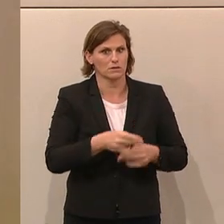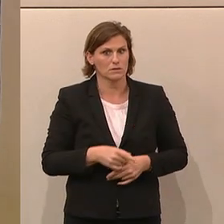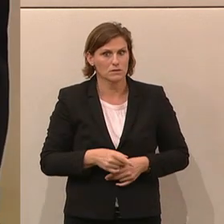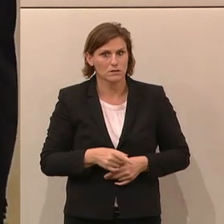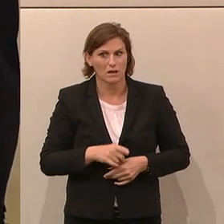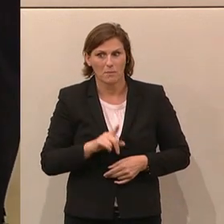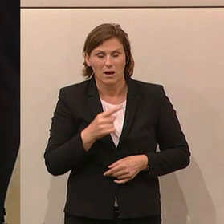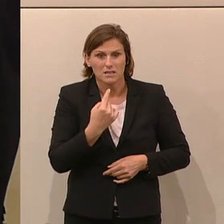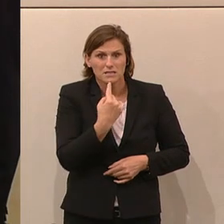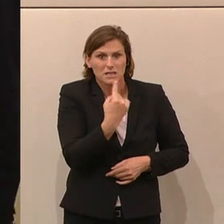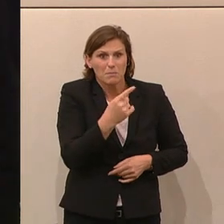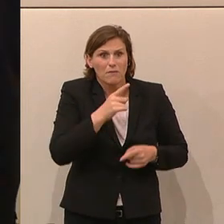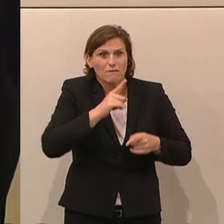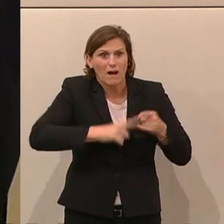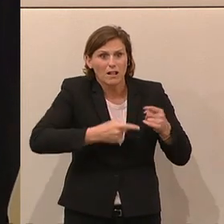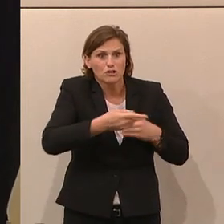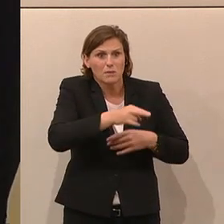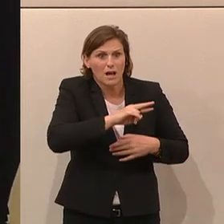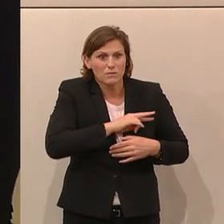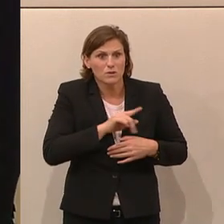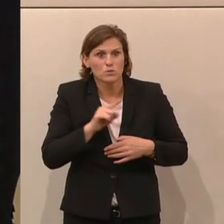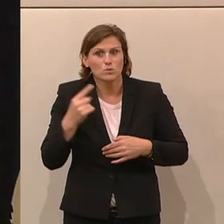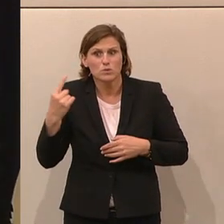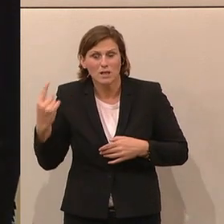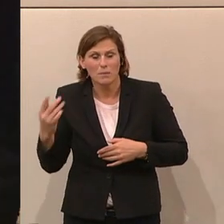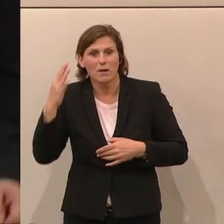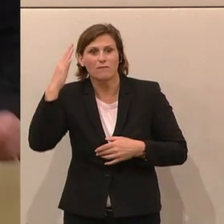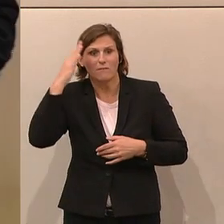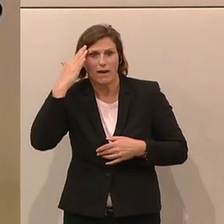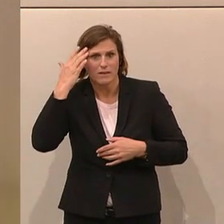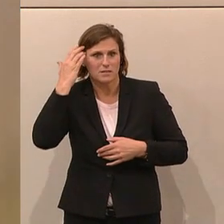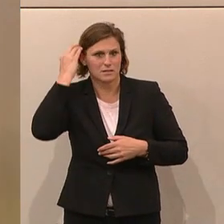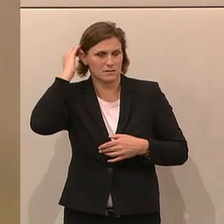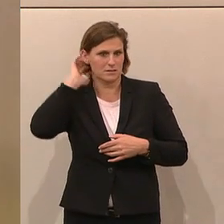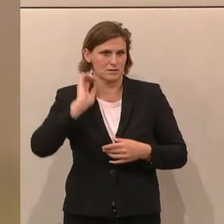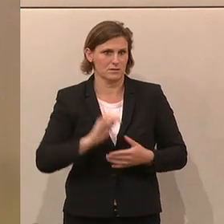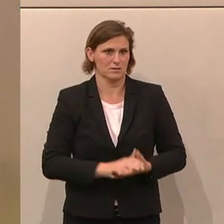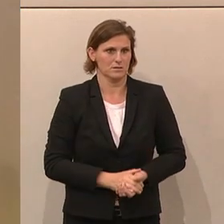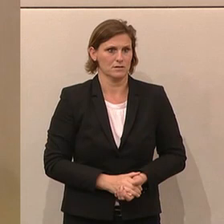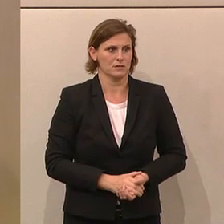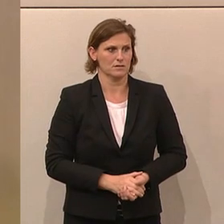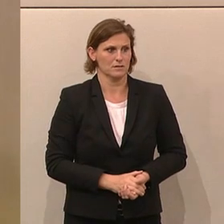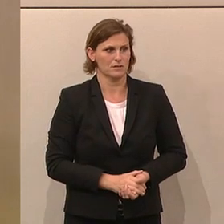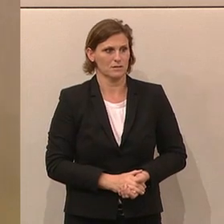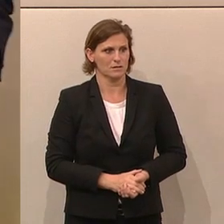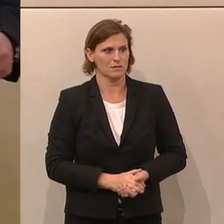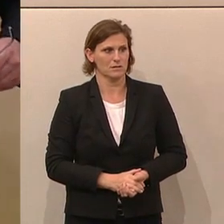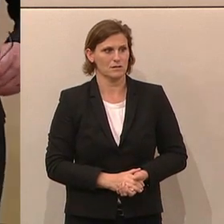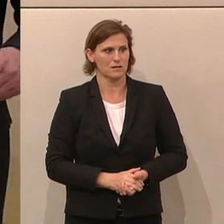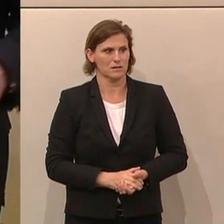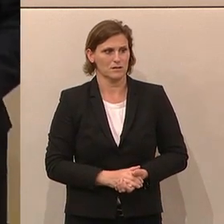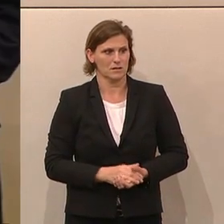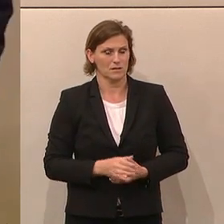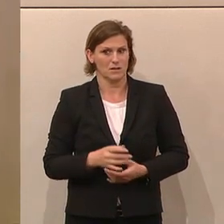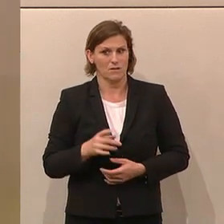falsch geantwortet und Sie können das auch wissen. Und wer in eine